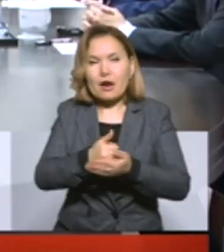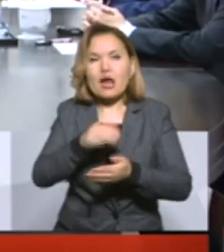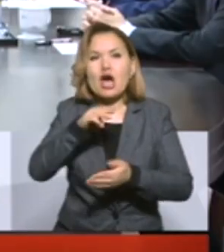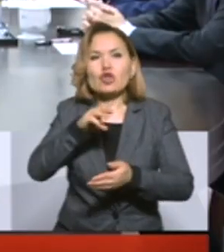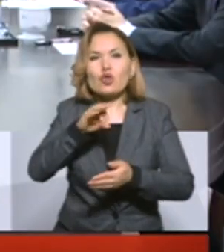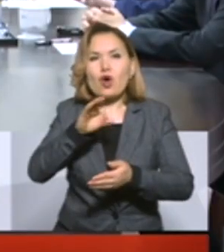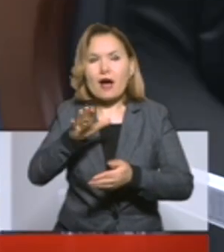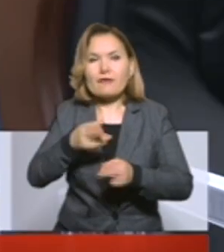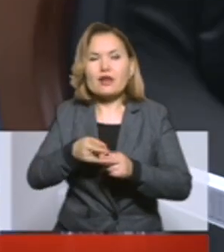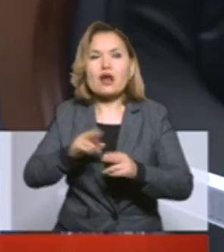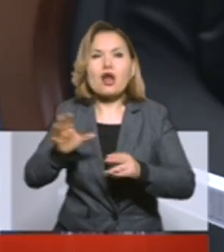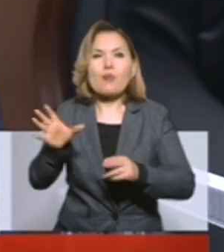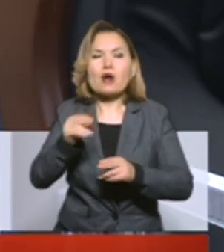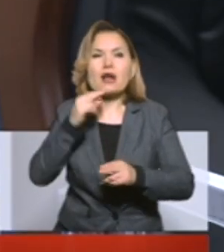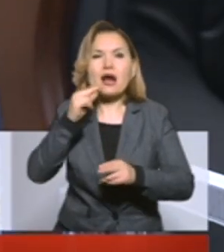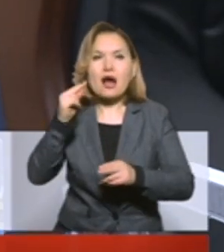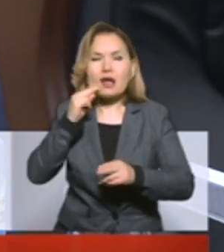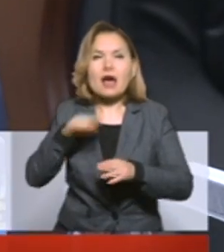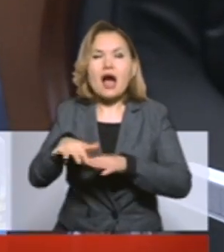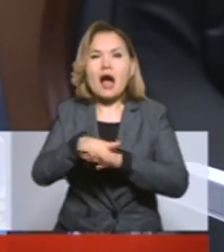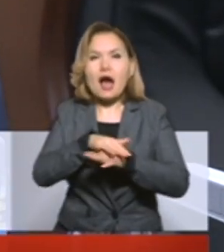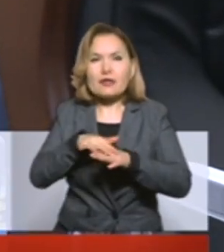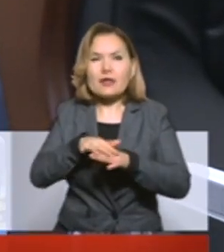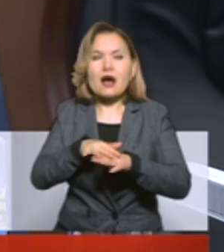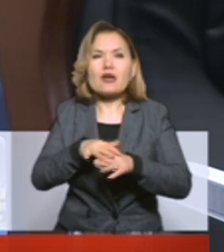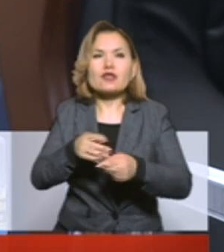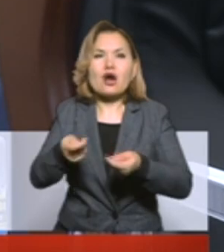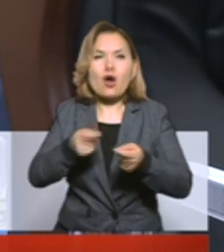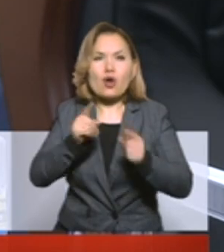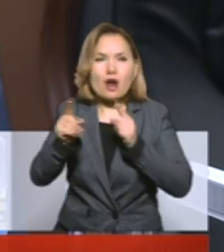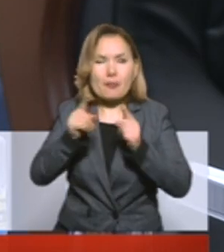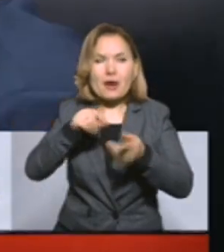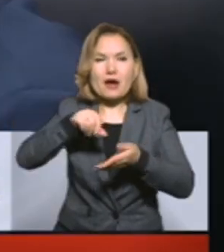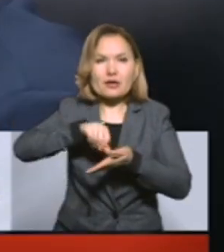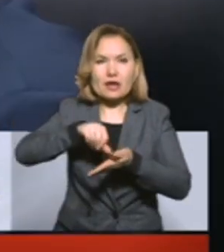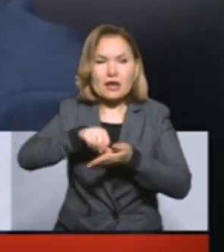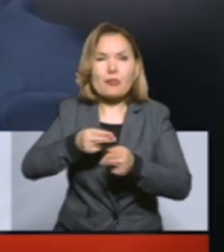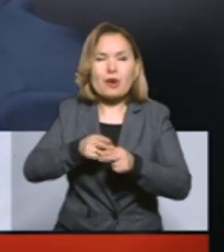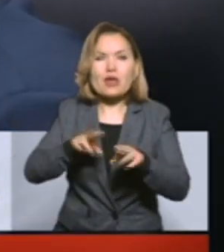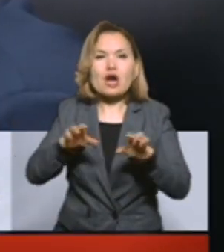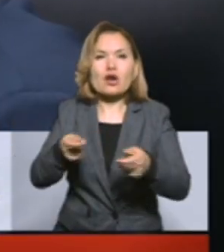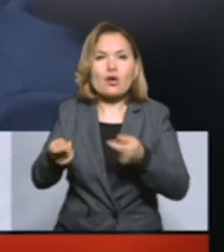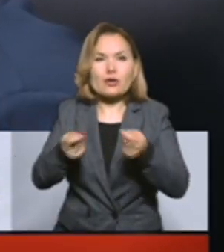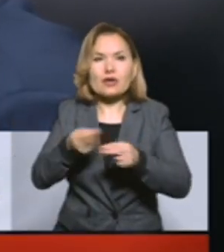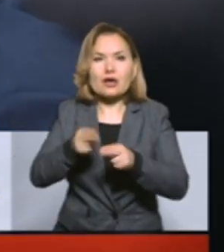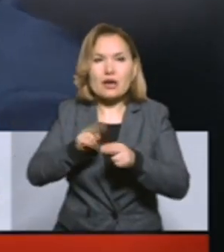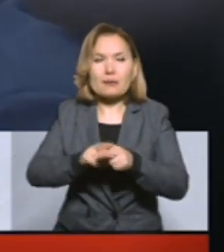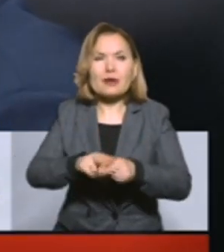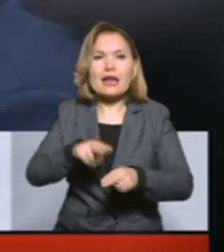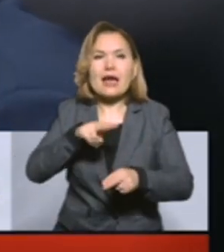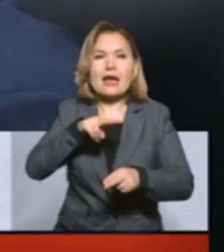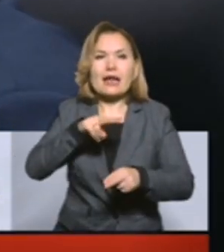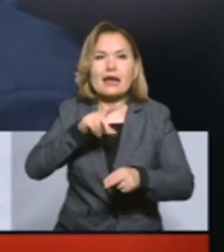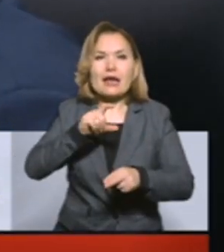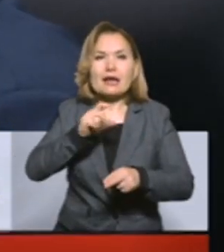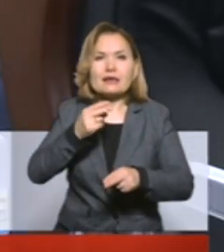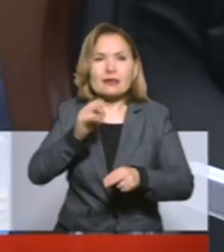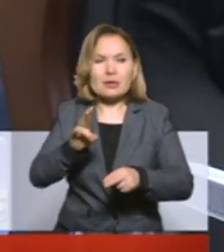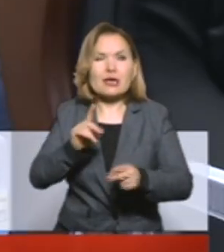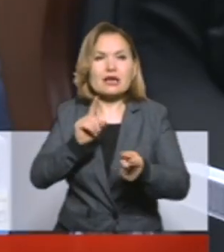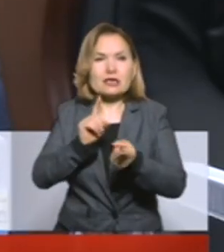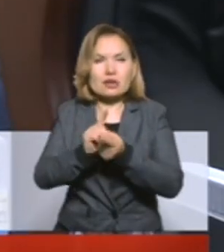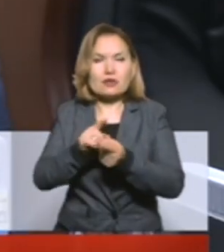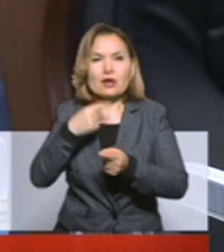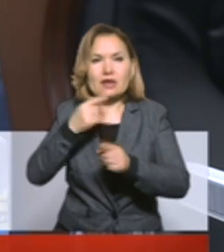Қасым-Жомарт Тоқаевтың бүкіл қытайлық халық өкілдері жиналысы тұрақты комитетінің төрағасы Чао Лицзянмен кездесуінде